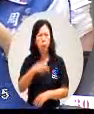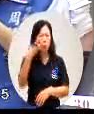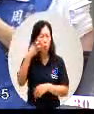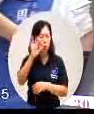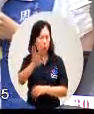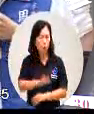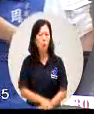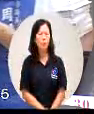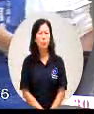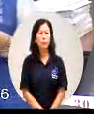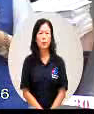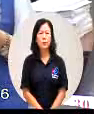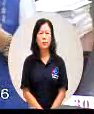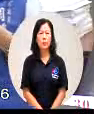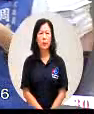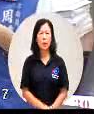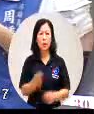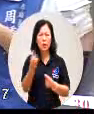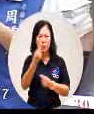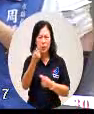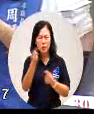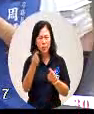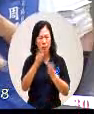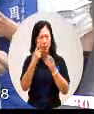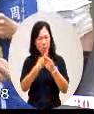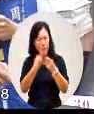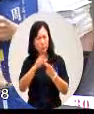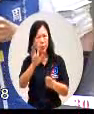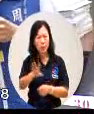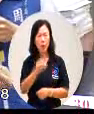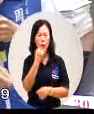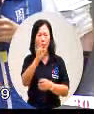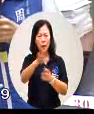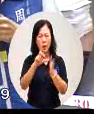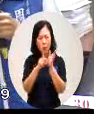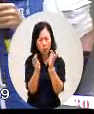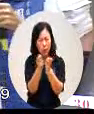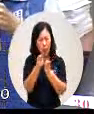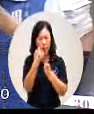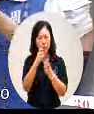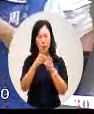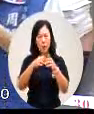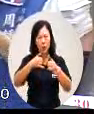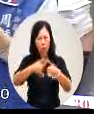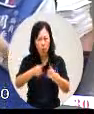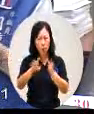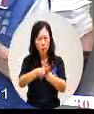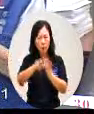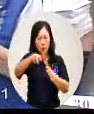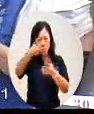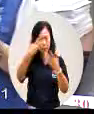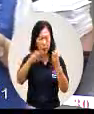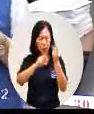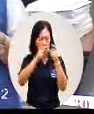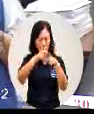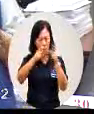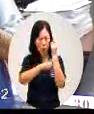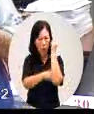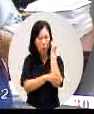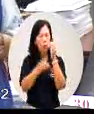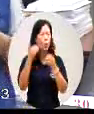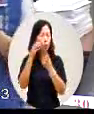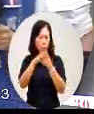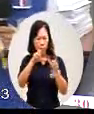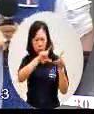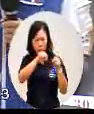品好品，什么美容米，结果你讲短短这七百公尺，我们如果观光客的角度来看，